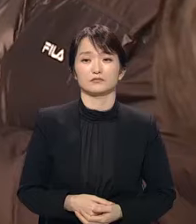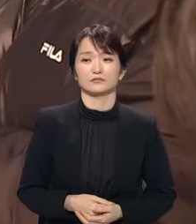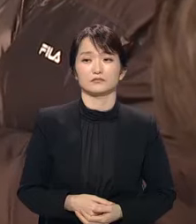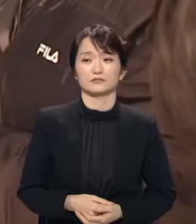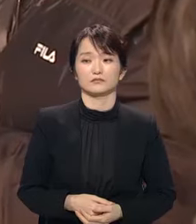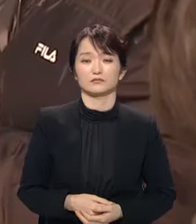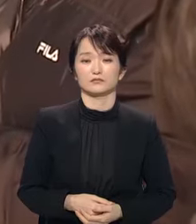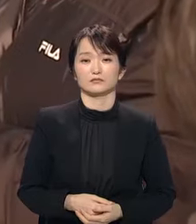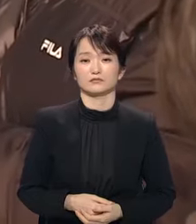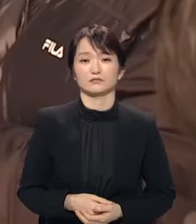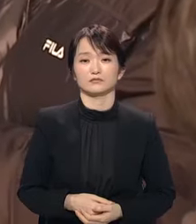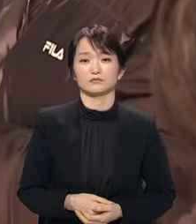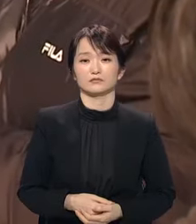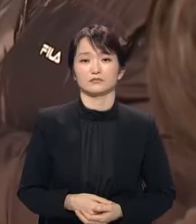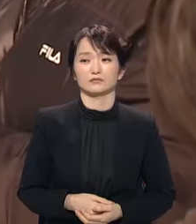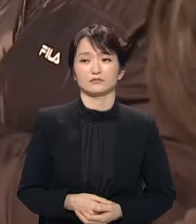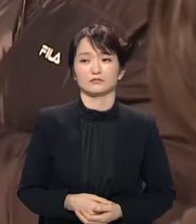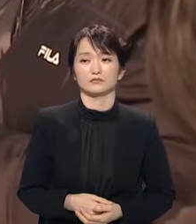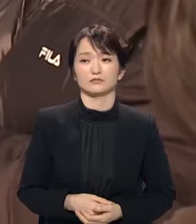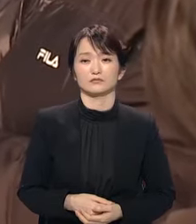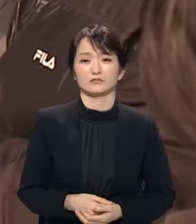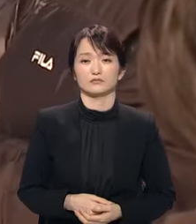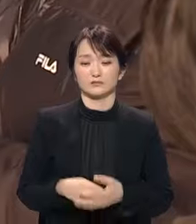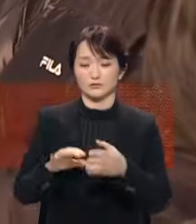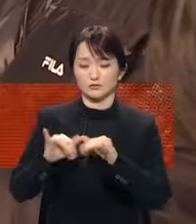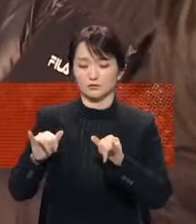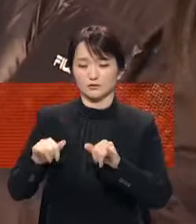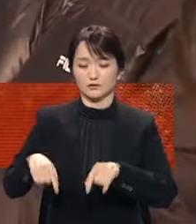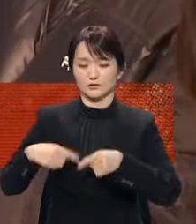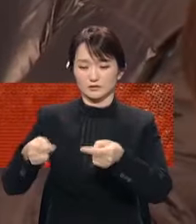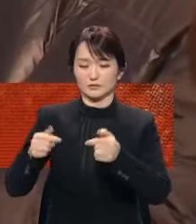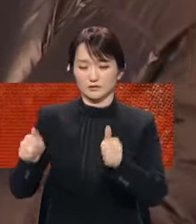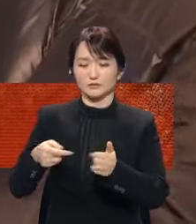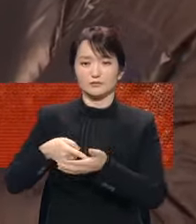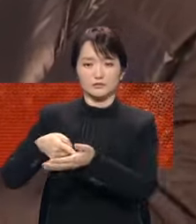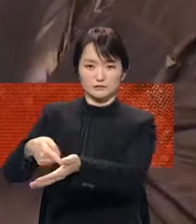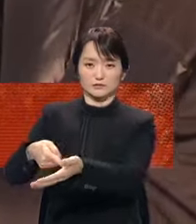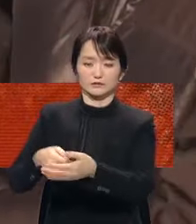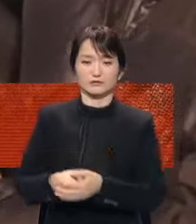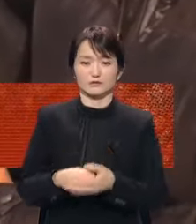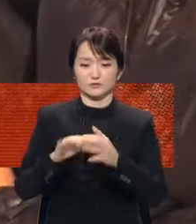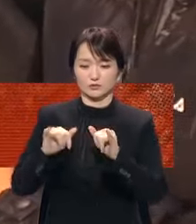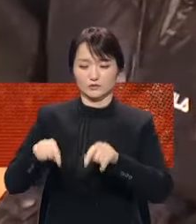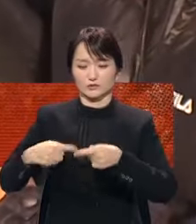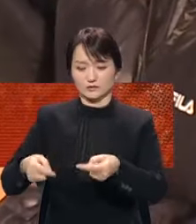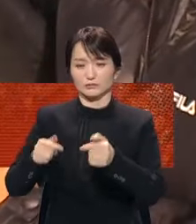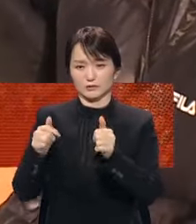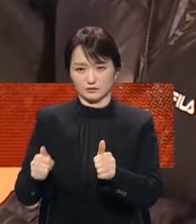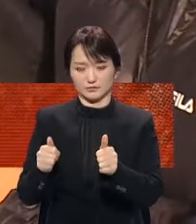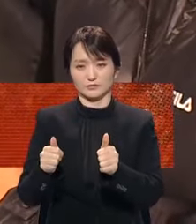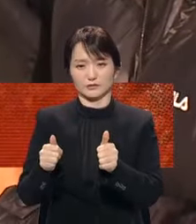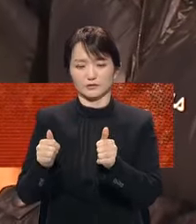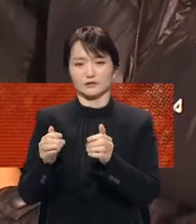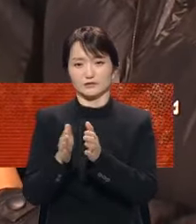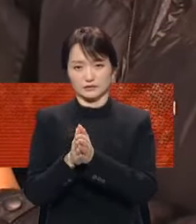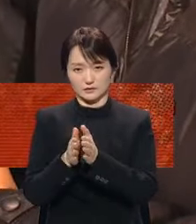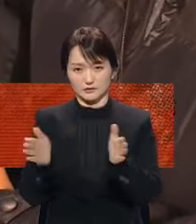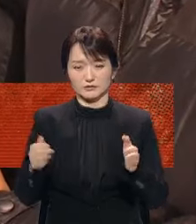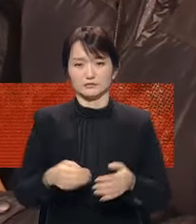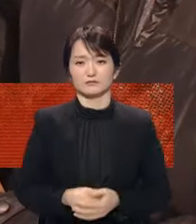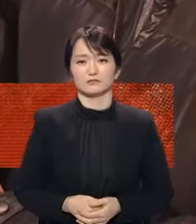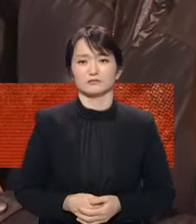선처를 구할 생각이 있었든지 국민참여재판을 신청을 했어요. 그래서 국민참여재판으로 열리긴 했는데 그러나 여기에 사람의